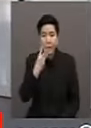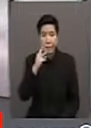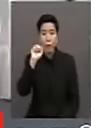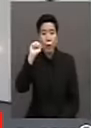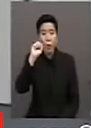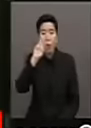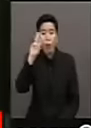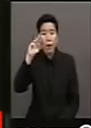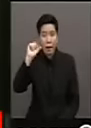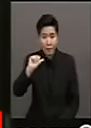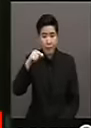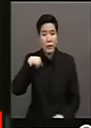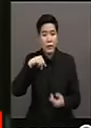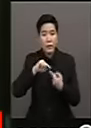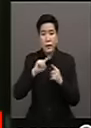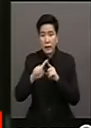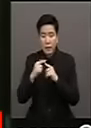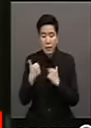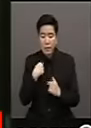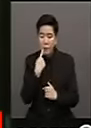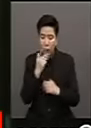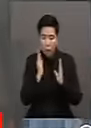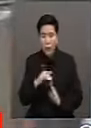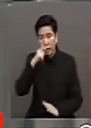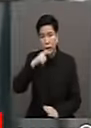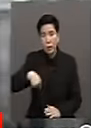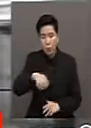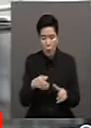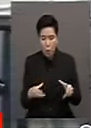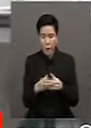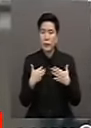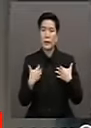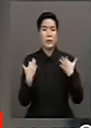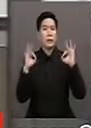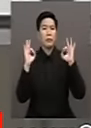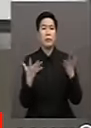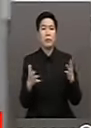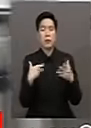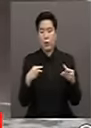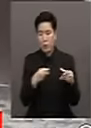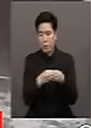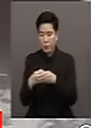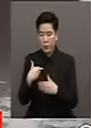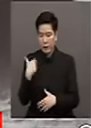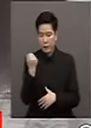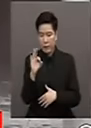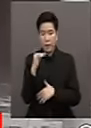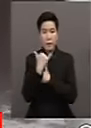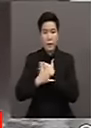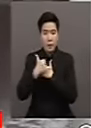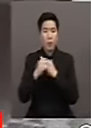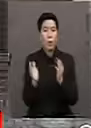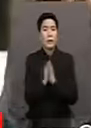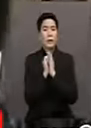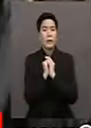Telegram รายงานดังกล่าวระบุด้วยว่าประเทศไทยอยู่ในกลุ่มไร้เสรีภาพร่วมกับอีก19ประเทศซึ่งรวมถึงจี